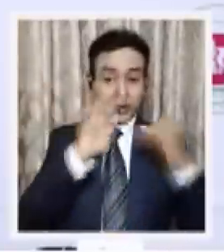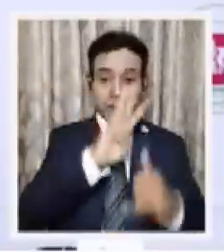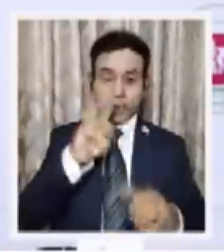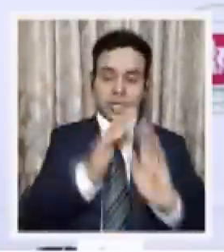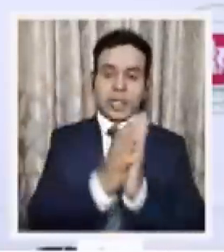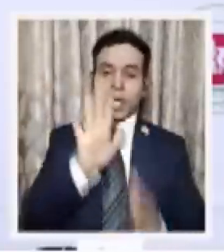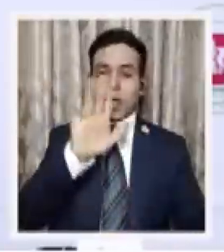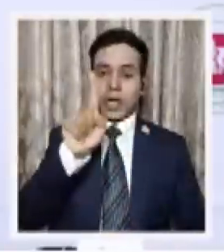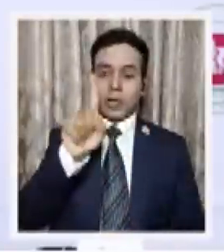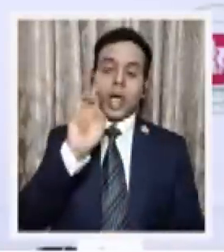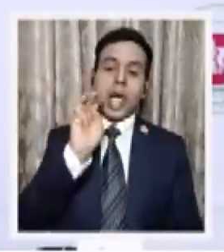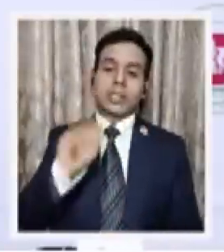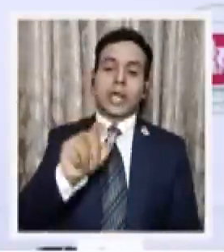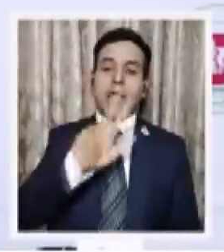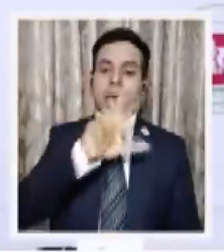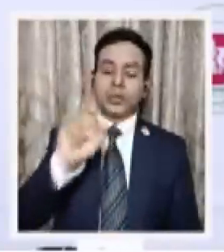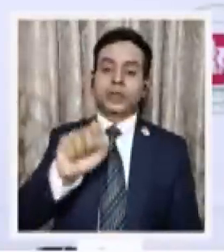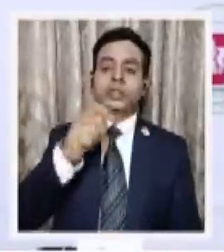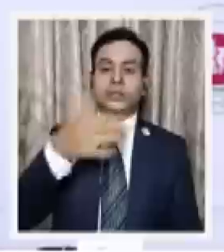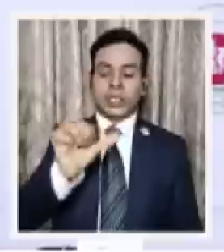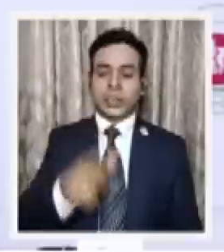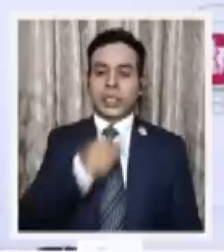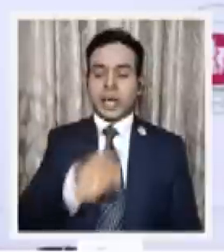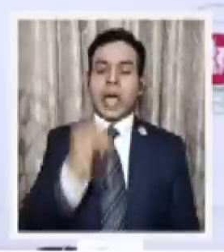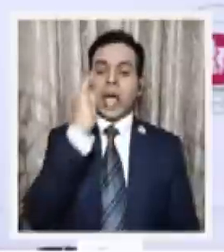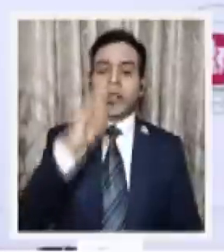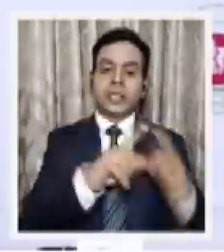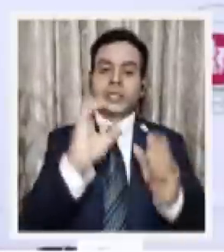51,807টি ফোন। আইডিসারের হটলাইন নাম্বার